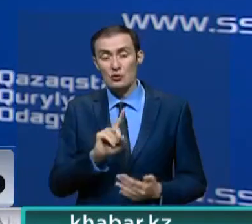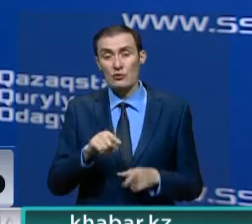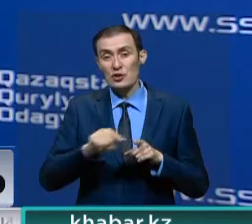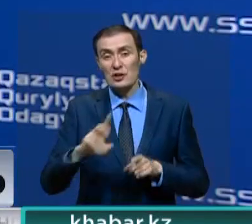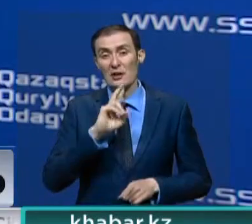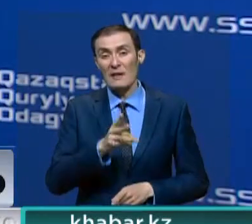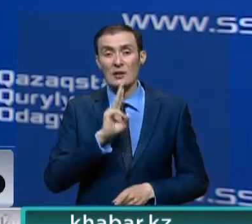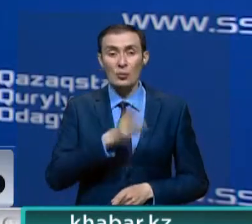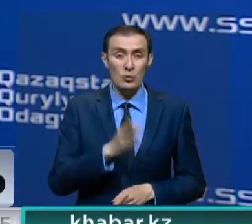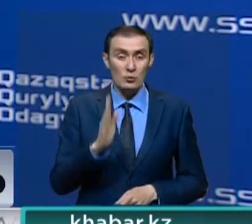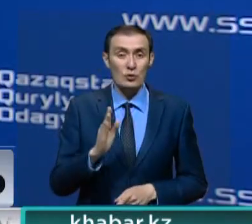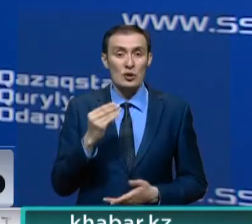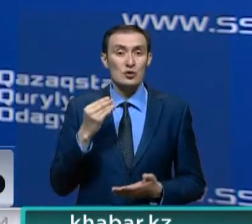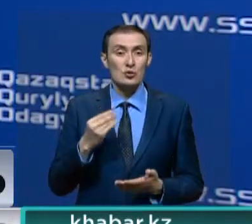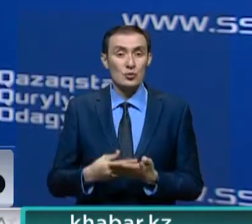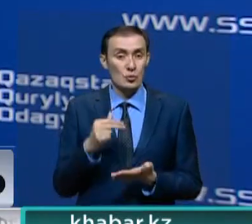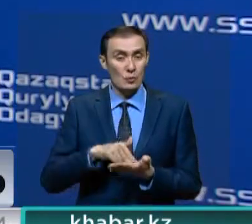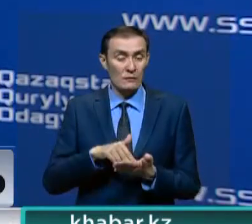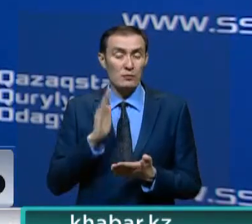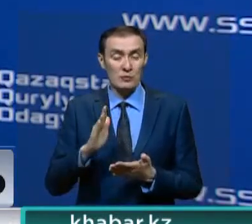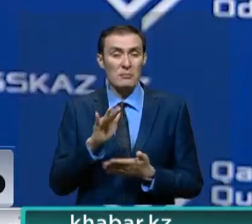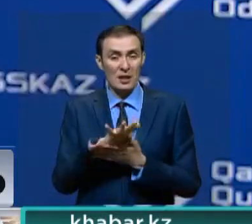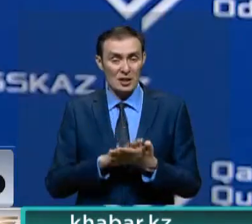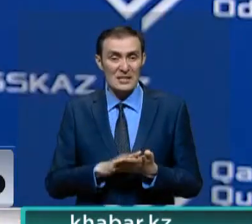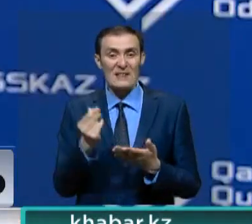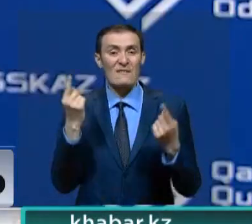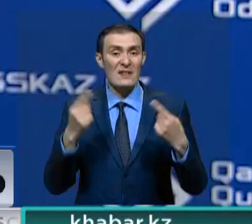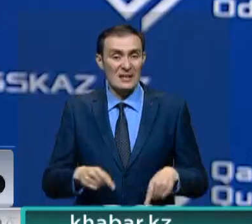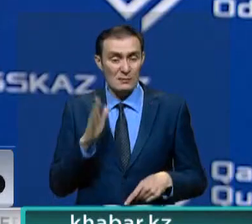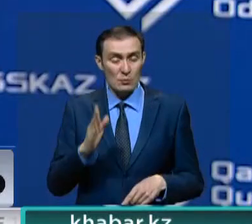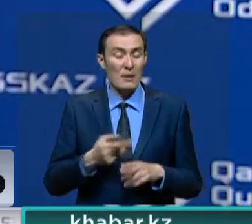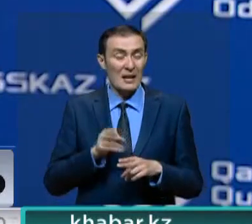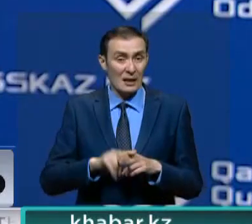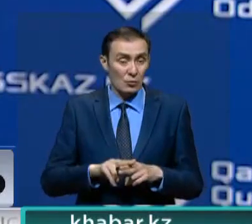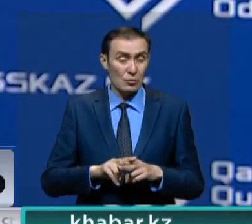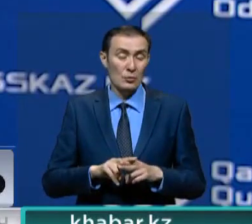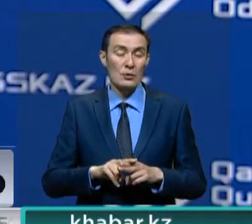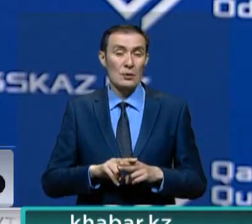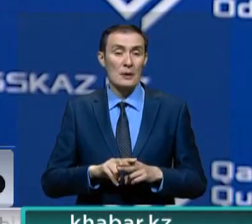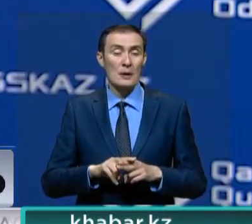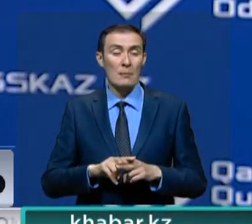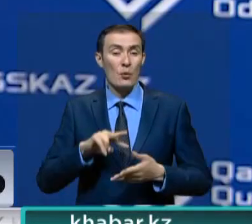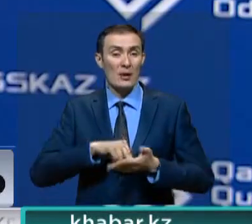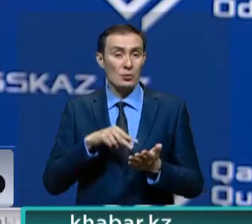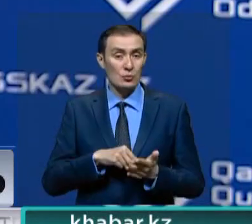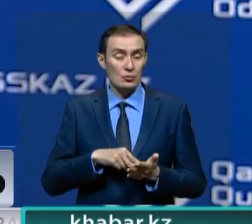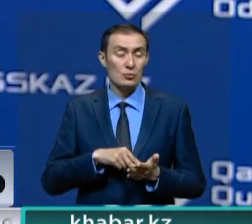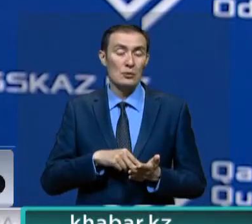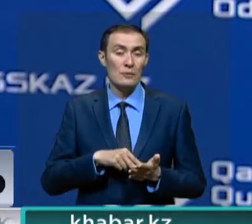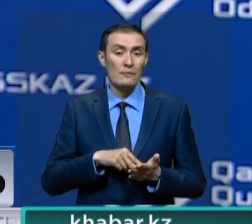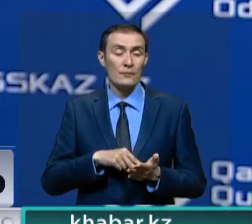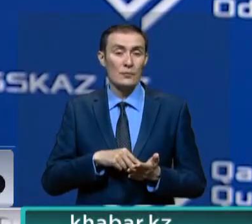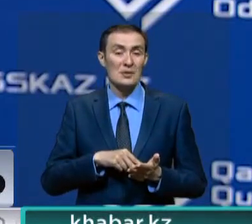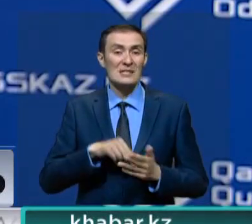2-3 года рост цен будет продолжаться, и инфляция будет тоже продолжаться. И, исходя из этого метода прогноза, то и